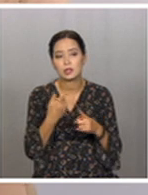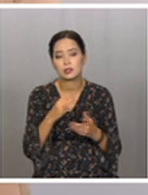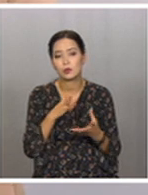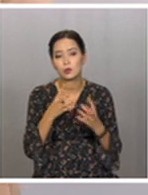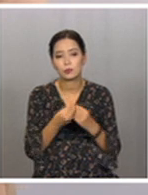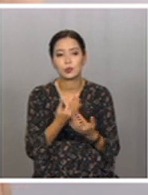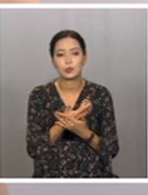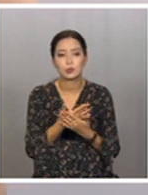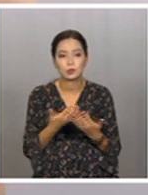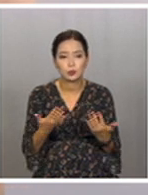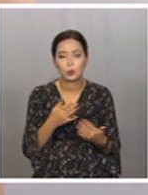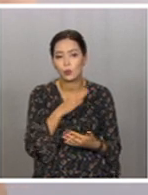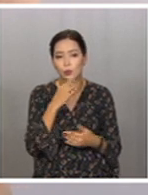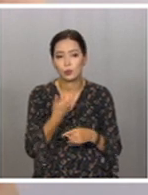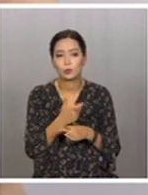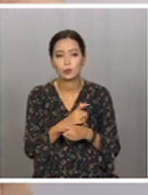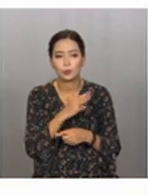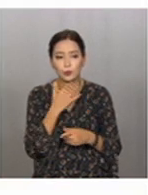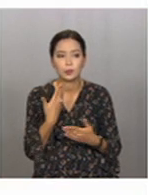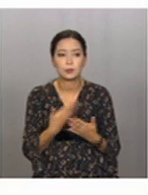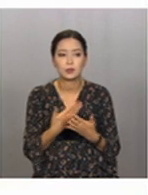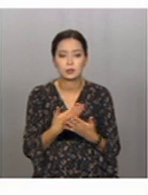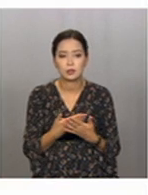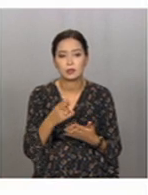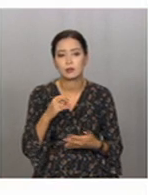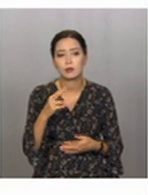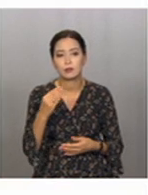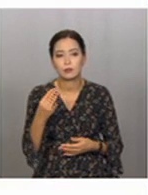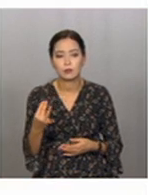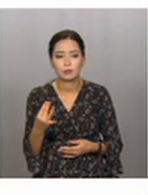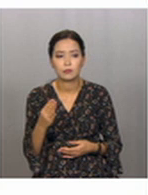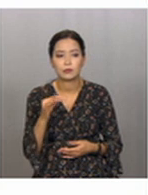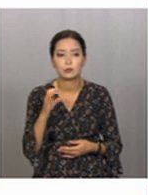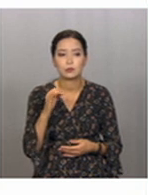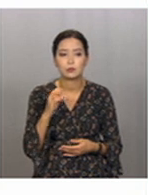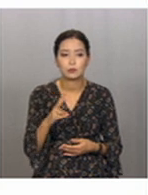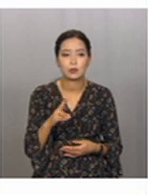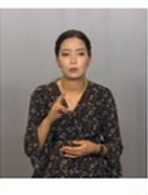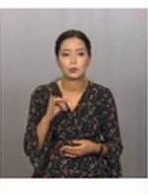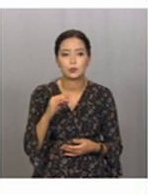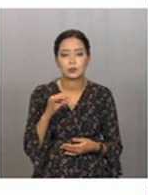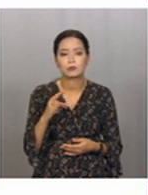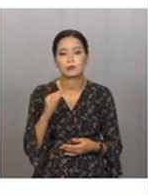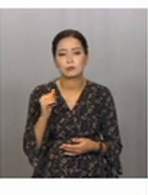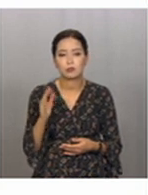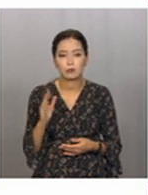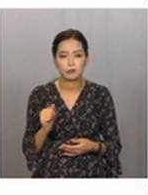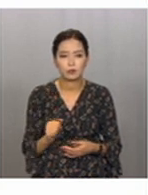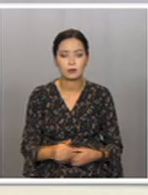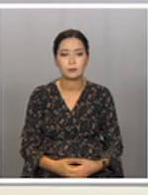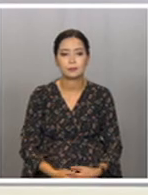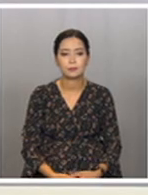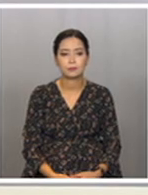жасақтаманың түрлері өте көп. Мысалы, Delphi, Visual C++, Python,